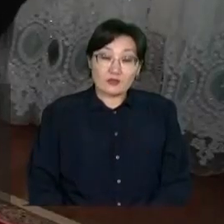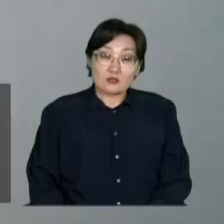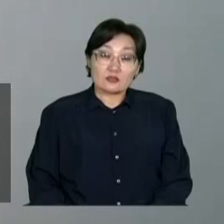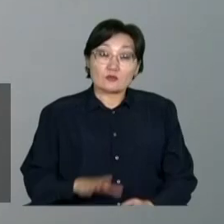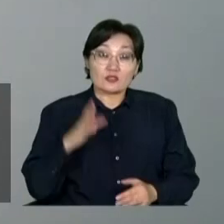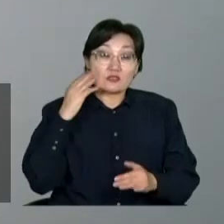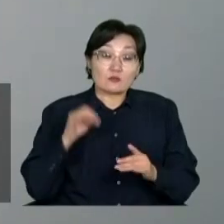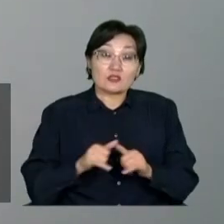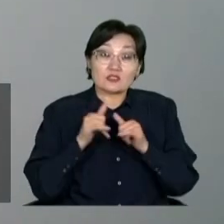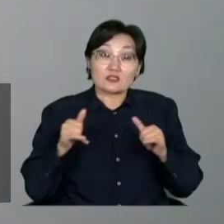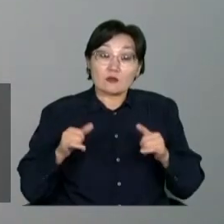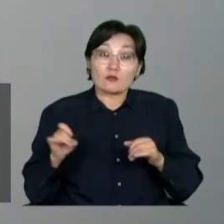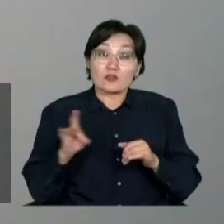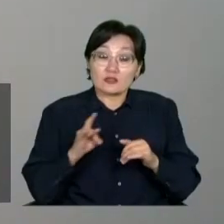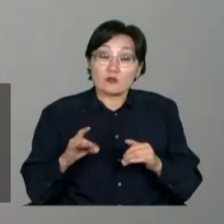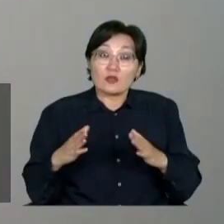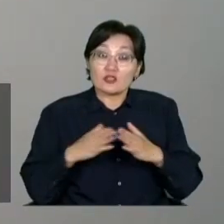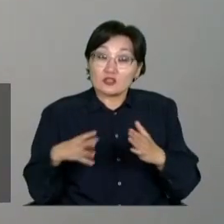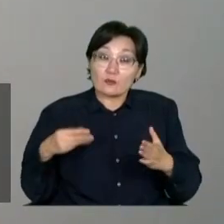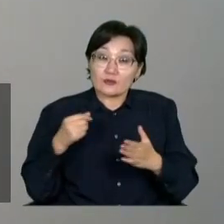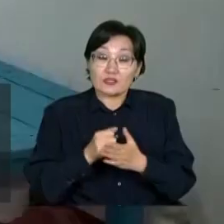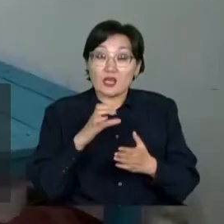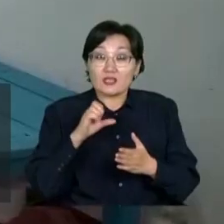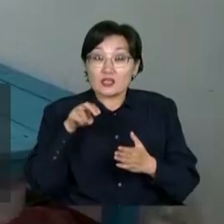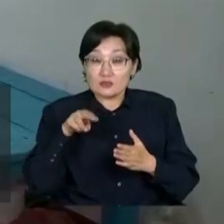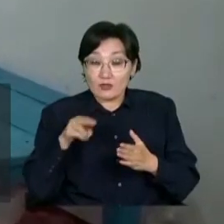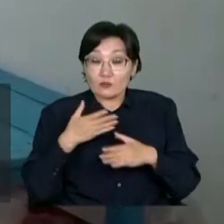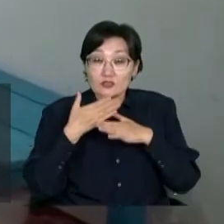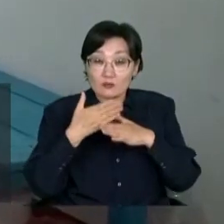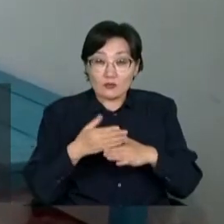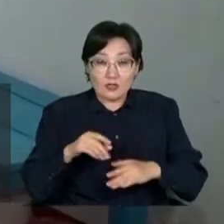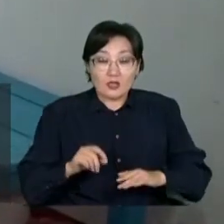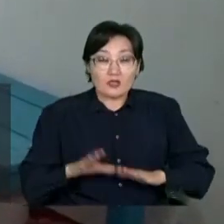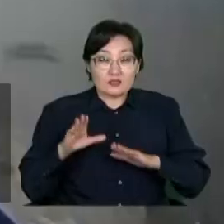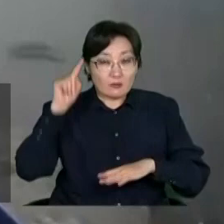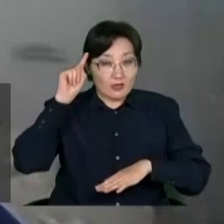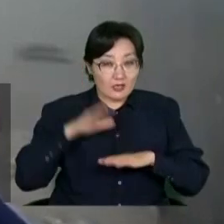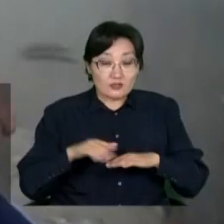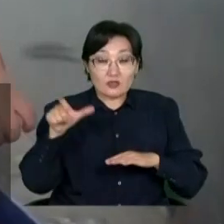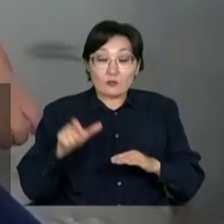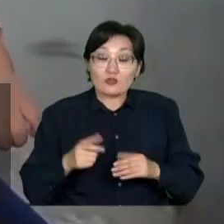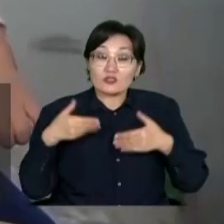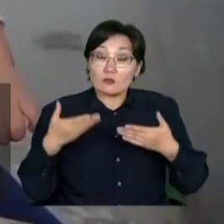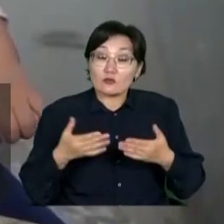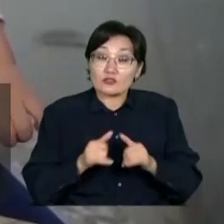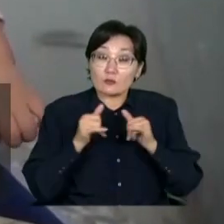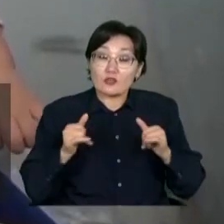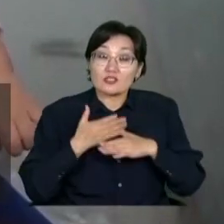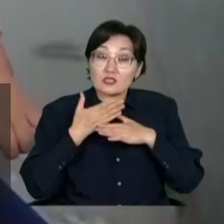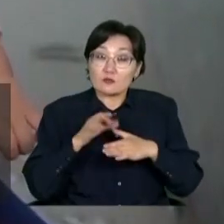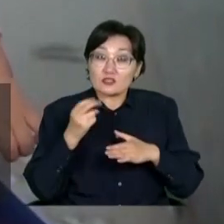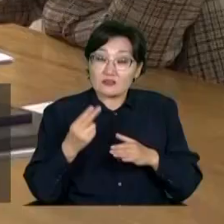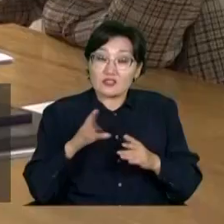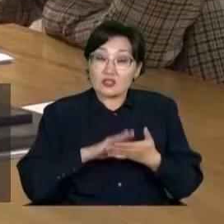в Алматы увеличат объем жилищных выплат и адресной помощи. По словам замакима города Аскара Амрина, предлагается увеличить помощь для